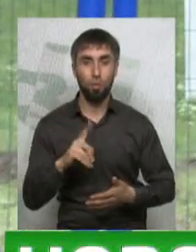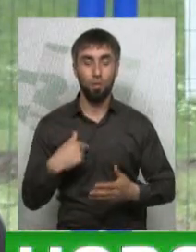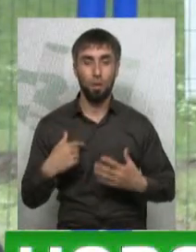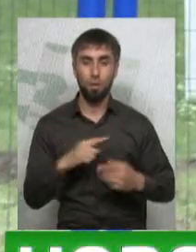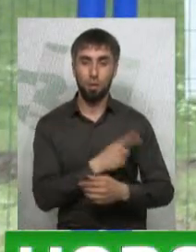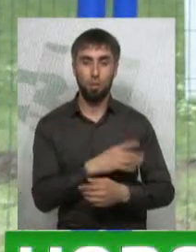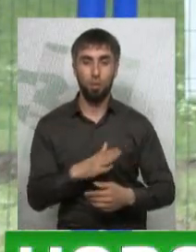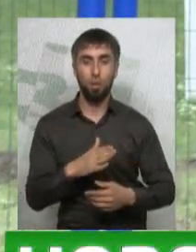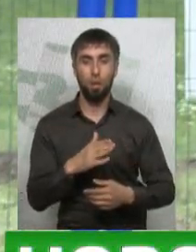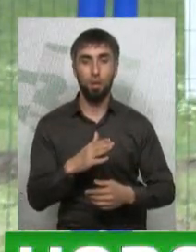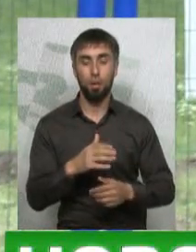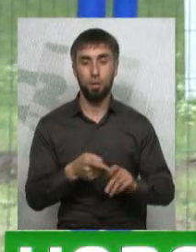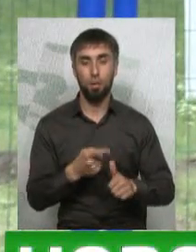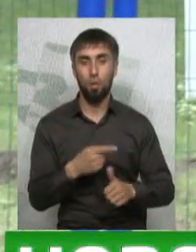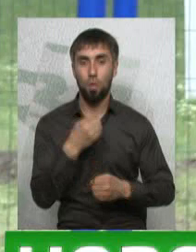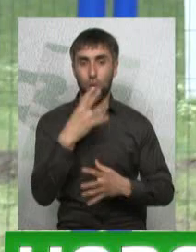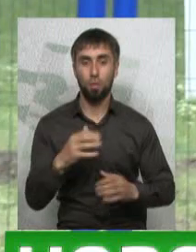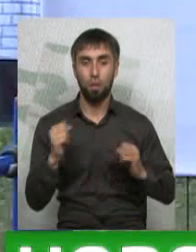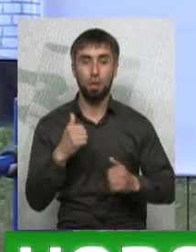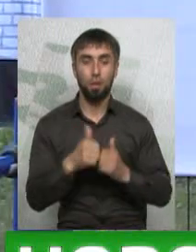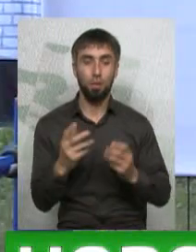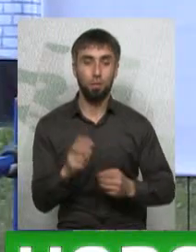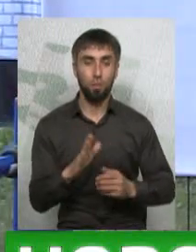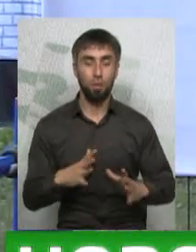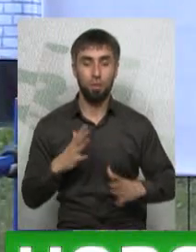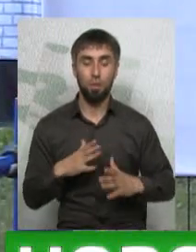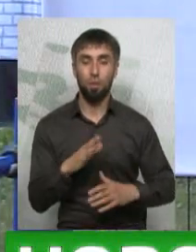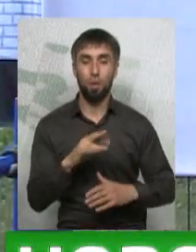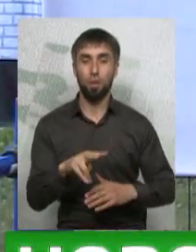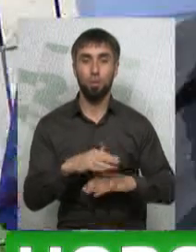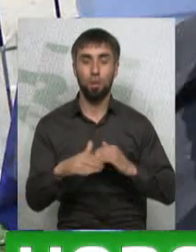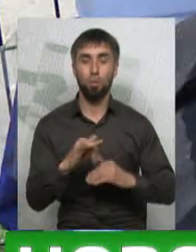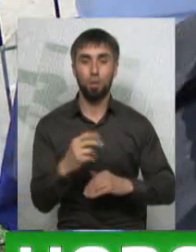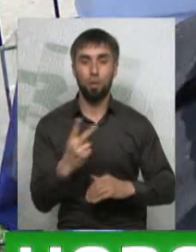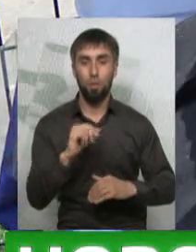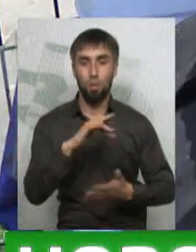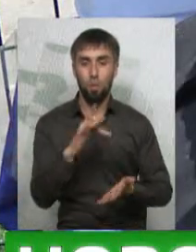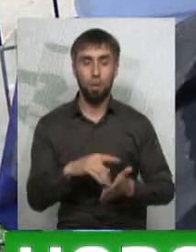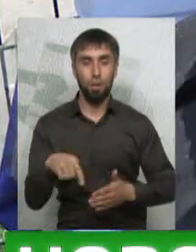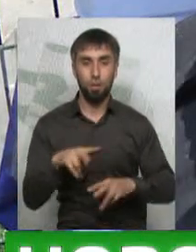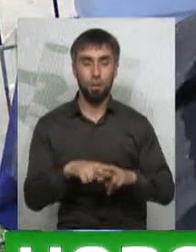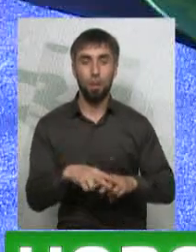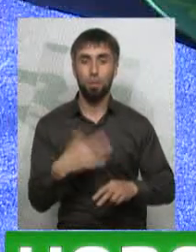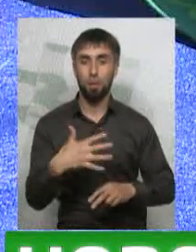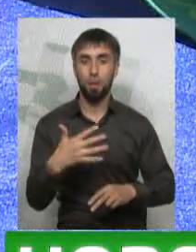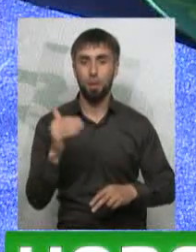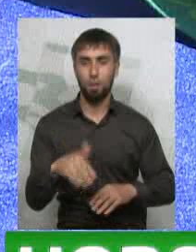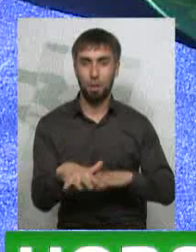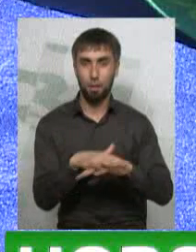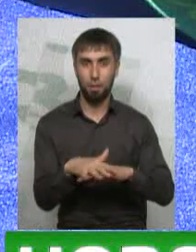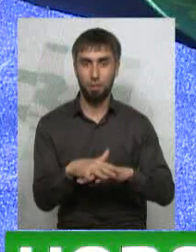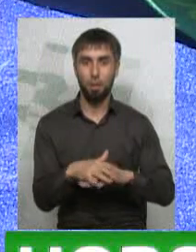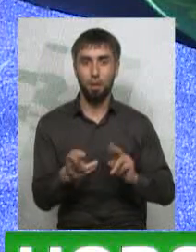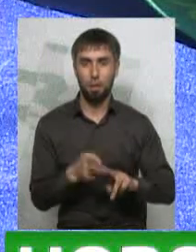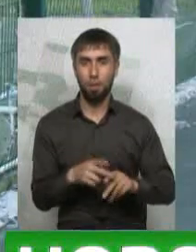спортсменом. Буду каждый день сюда приезжать и заниматься. Воркаут-площадка уже вторая в городе. Для Карабулака с 50-тысячным